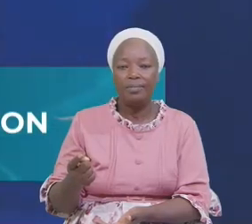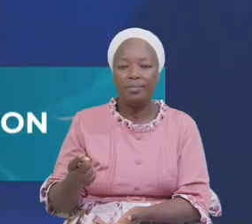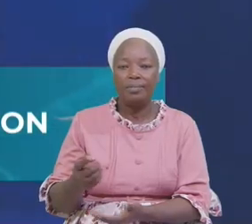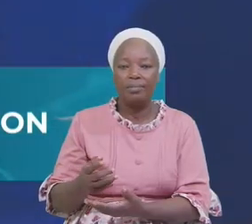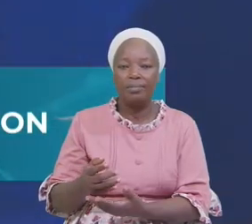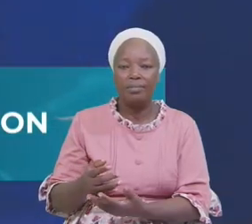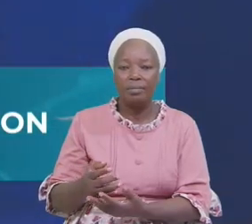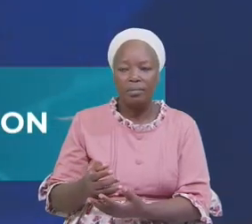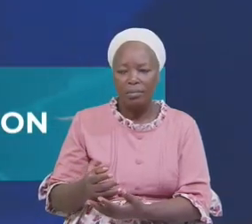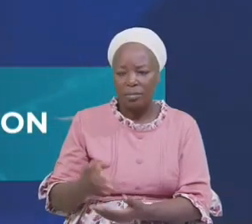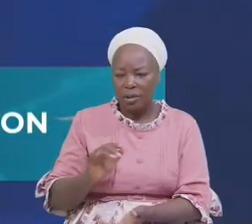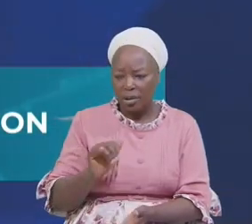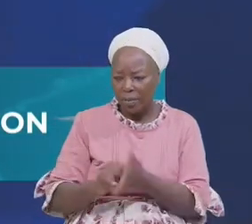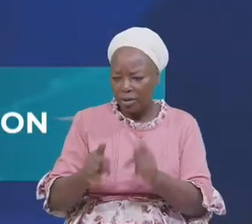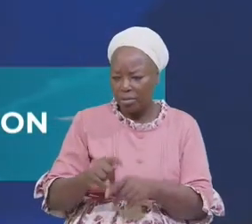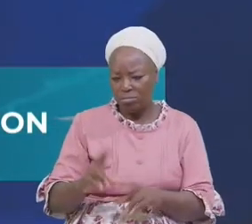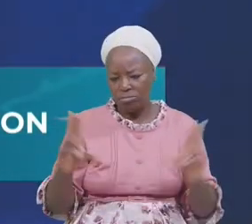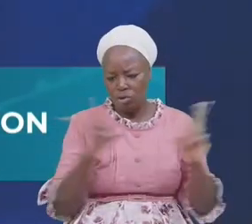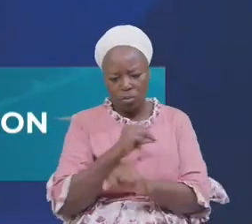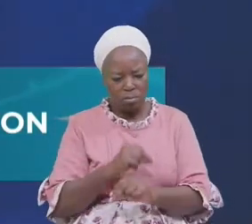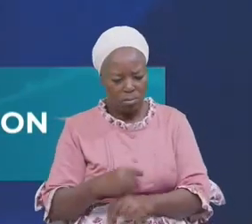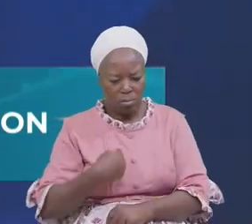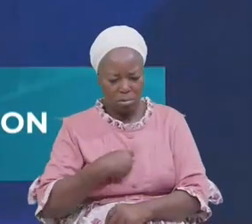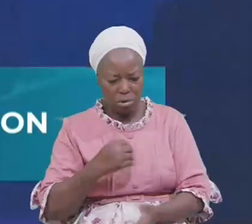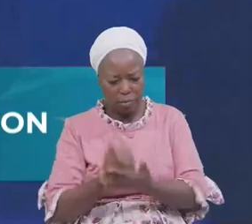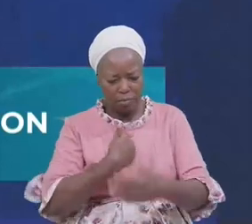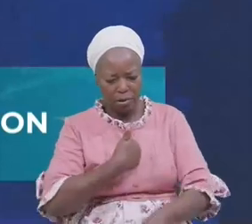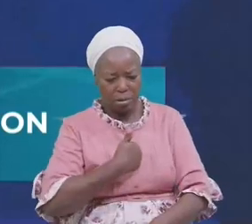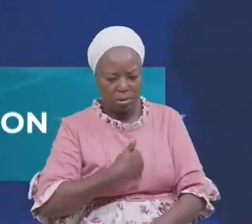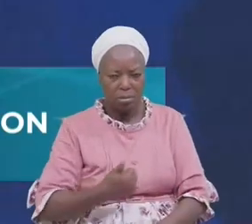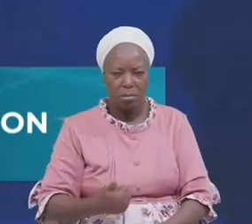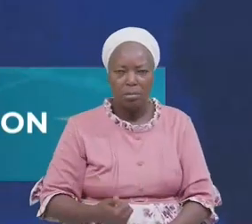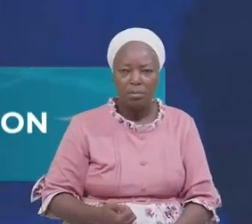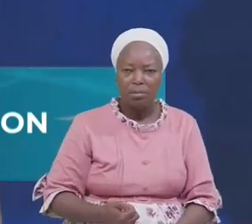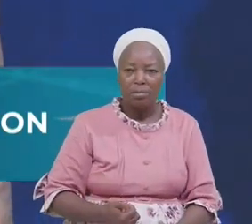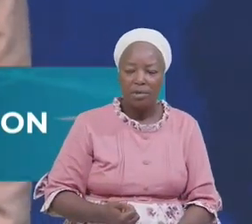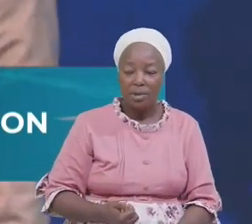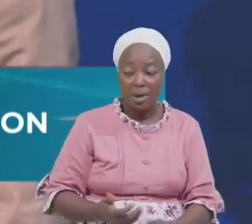Il dit non. Je vais m'aider moi-même. Ça, c'est un orgueilleux.